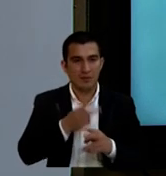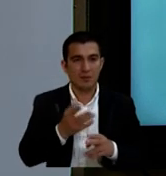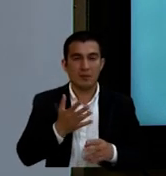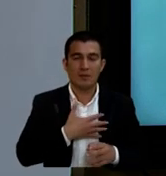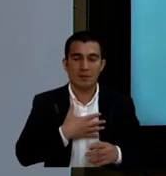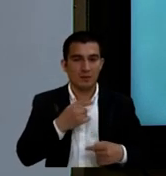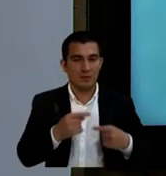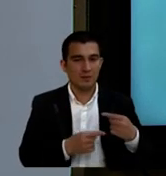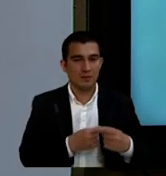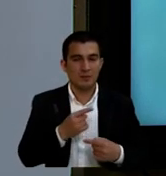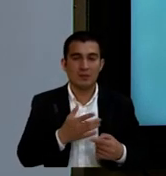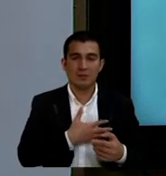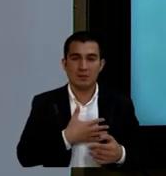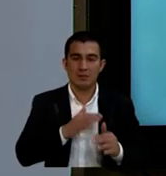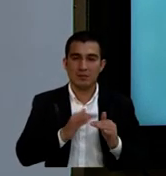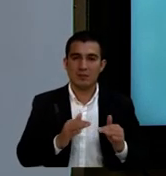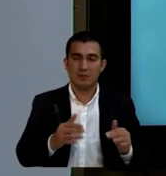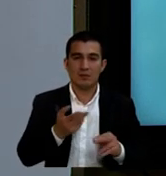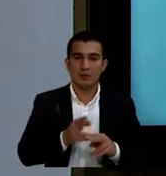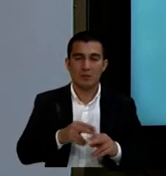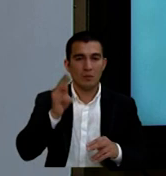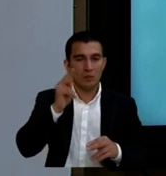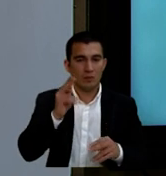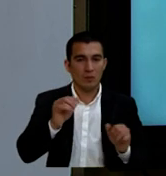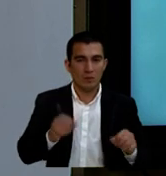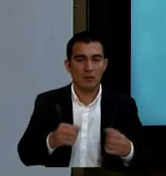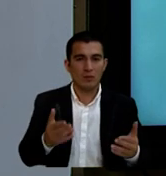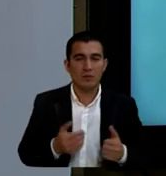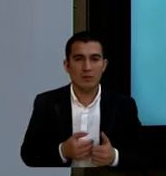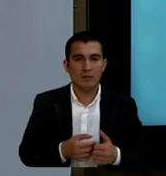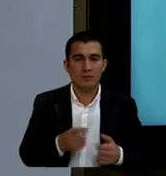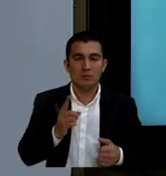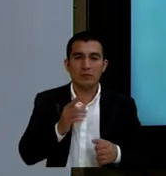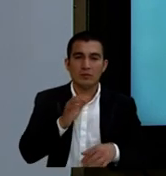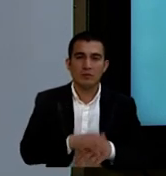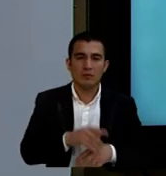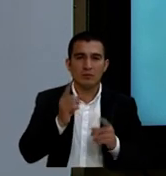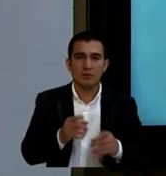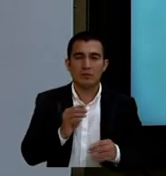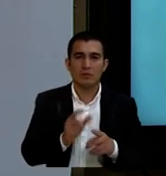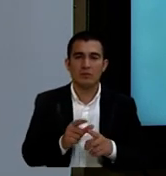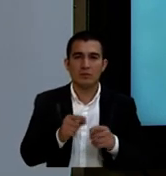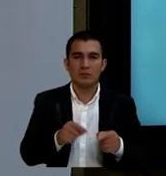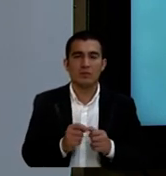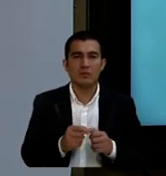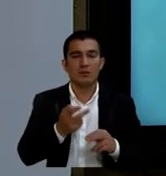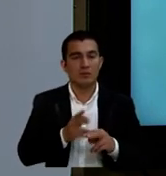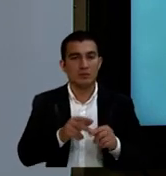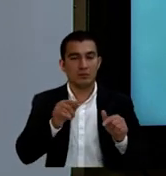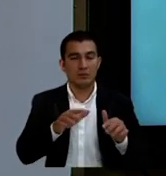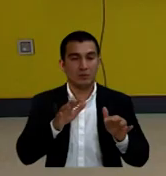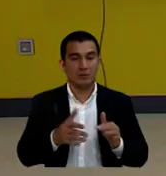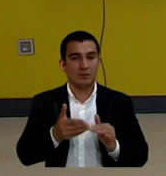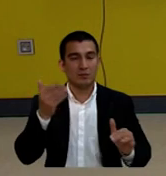Naslimizning, bolalarimizning merosini biz o'rgana olamizmi? Aslida nima bo'lishi kerak edi? Bizdan avval